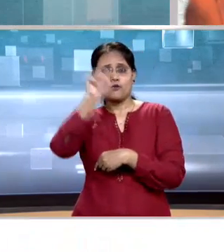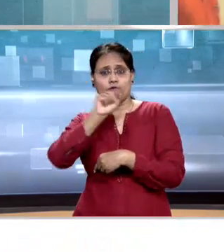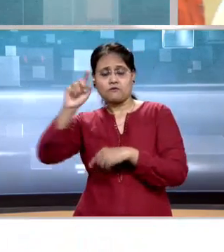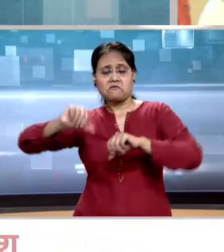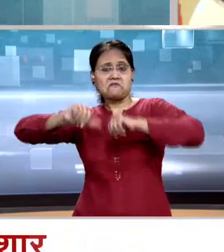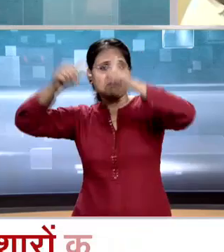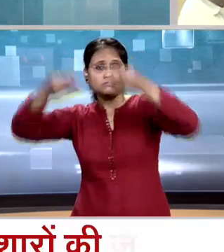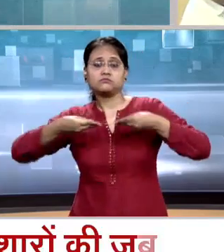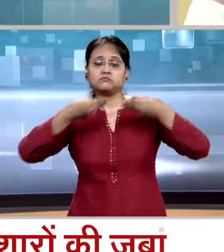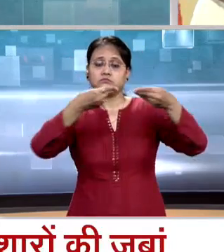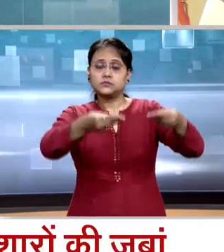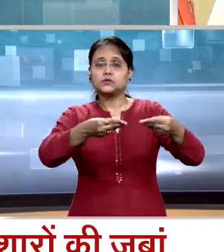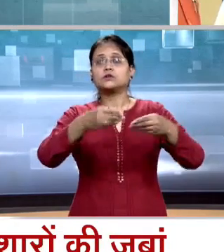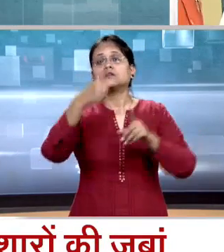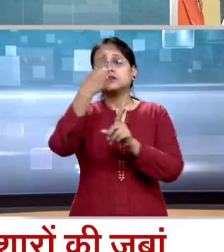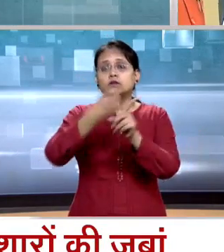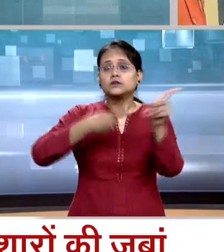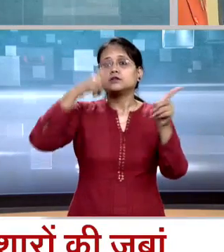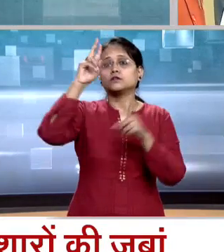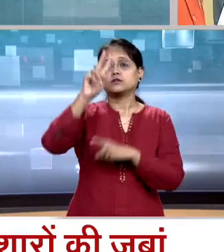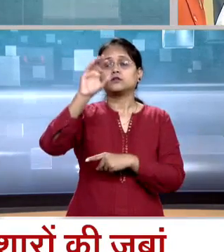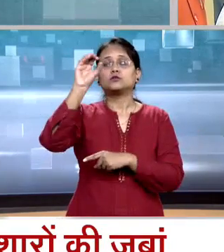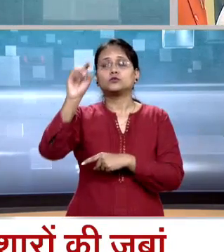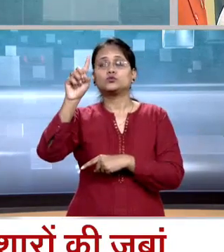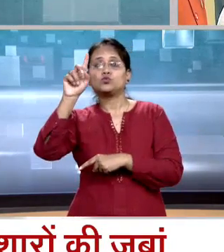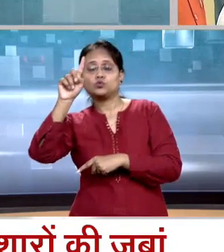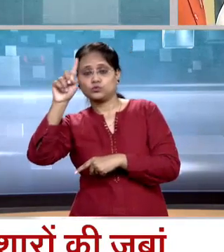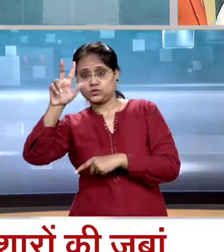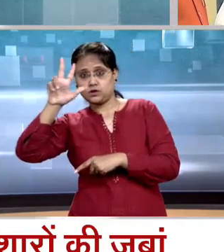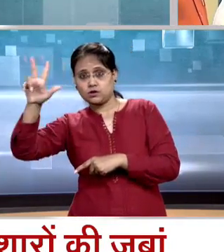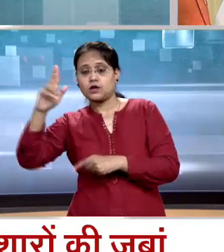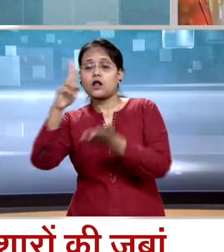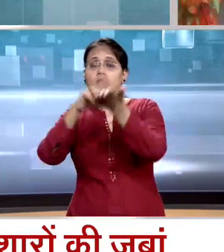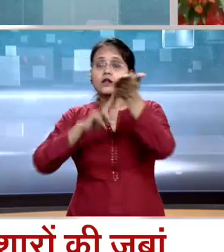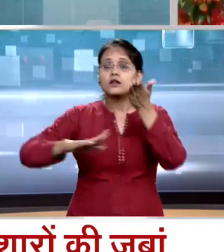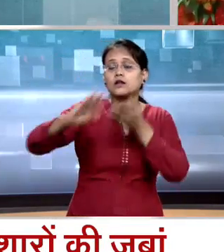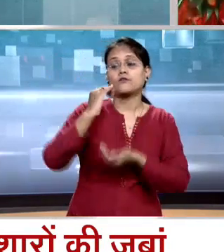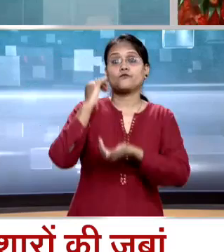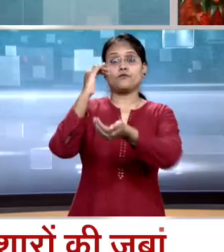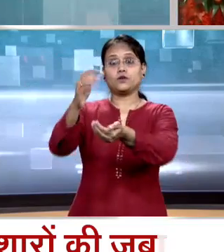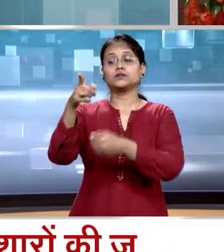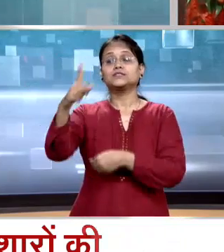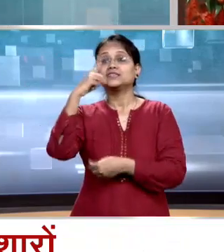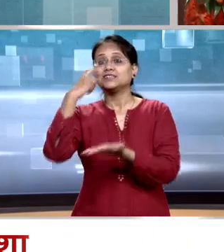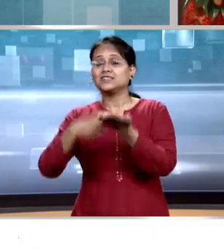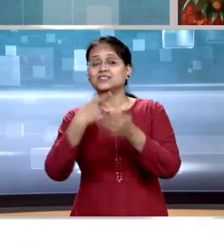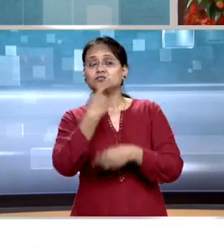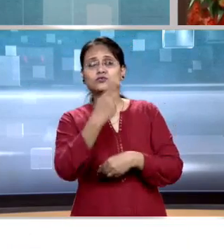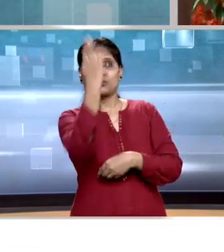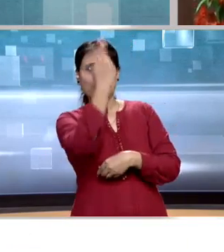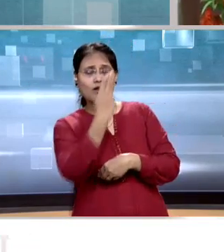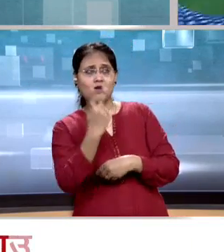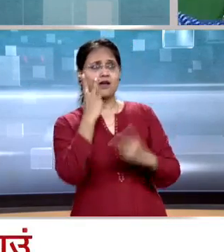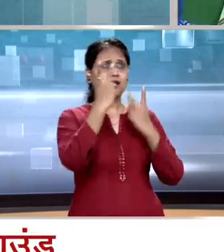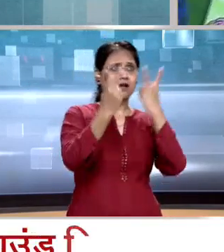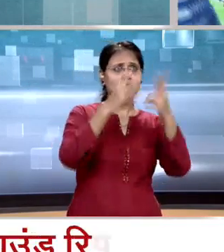लिए 2018 में राष्ट्रीय पुरस्कार से सम्मानित किया गया है। रिंकू बताती हैं कि उन्होंने चित्रकारी देख कर ही